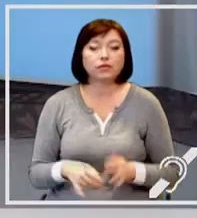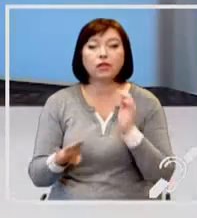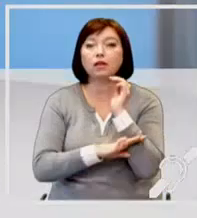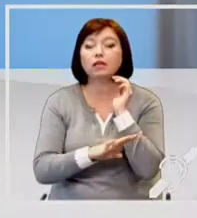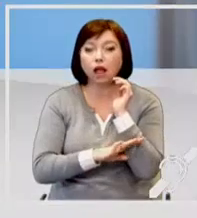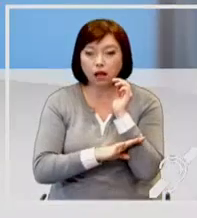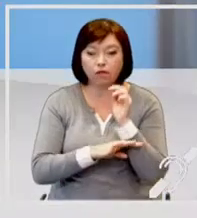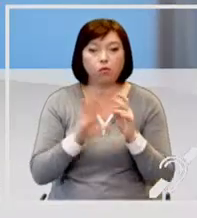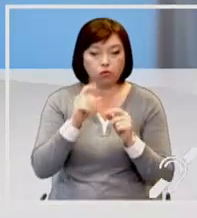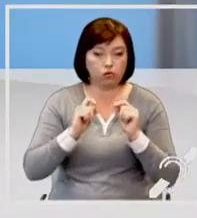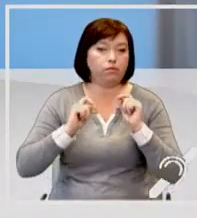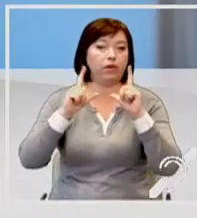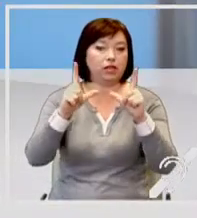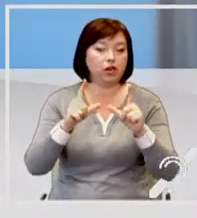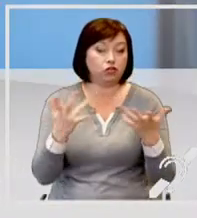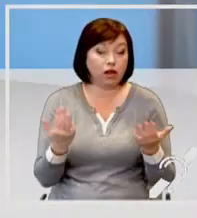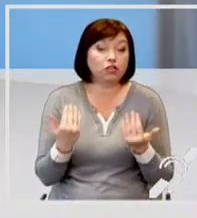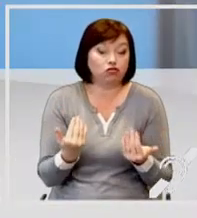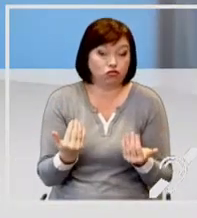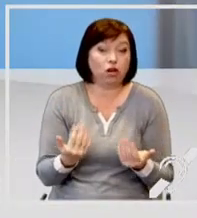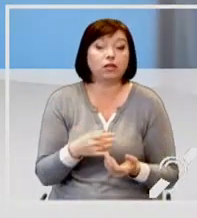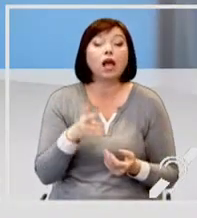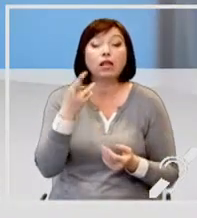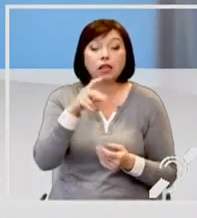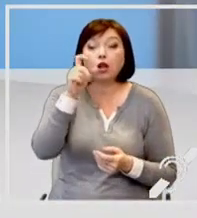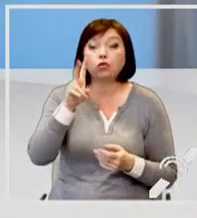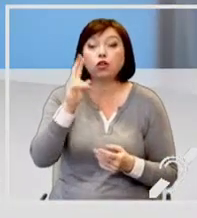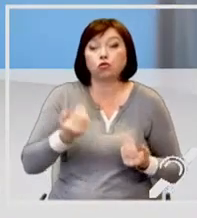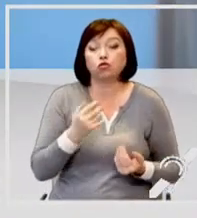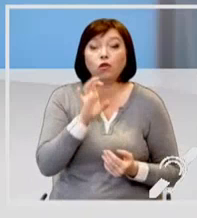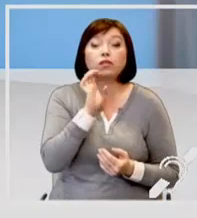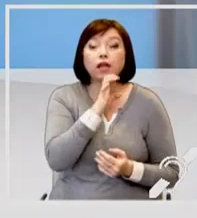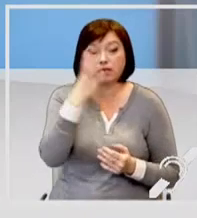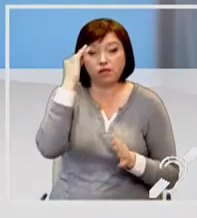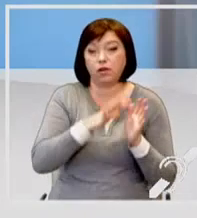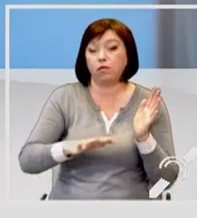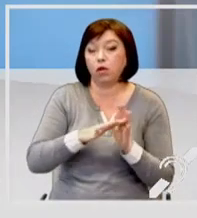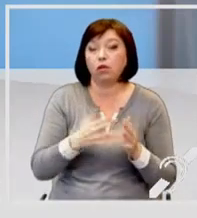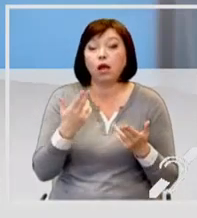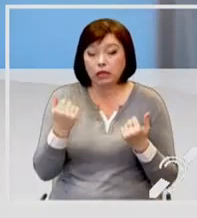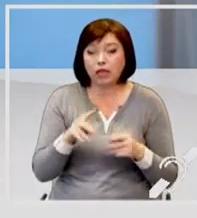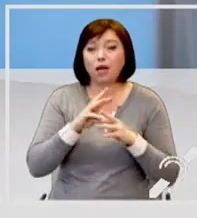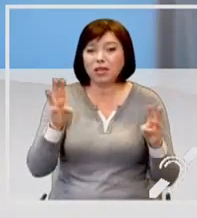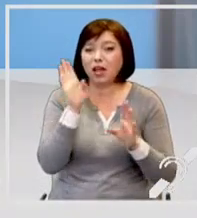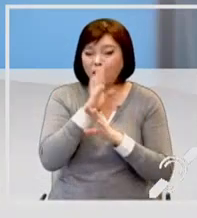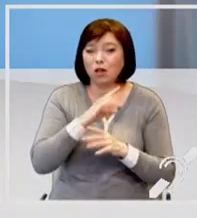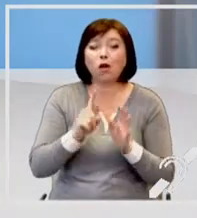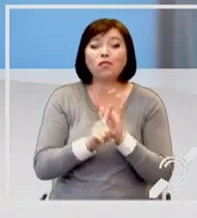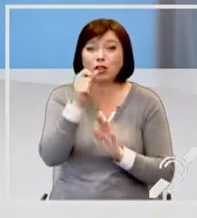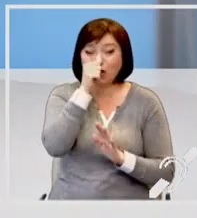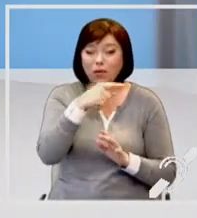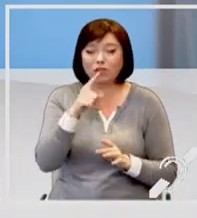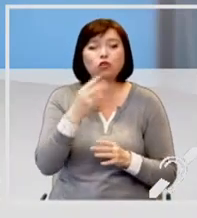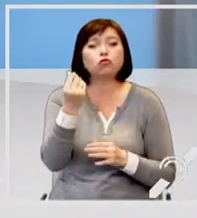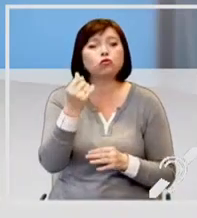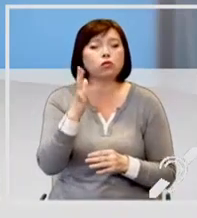Cernele de foc costă mai scump în acest sezon pentru locuitorii din nordul Republicii Moldova. Chiar dacă ministrul mediului anunța la începutul lunii